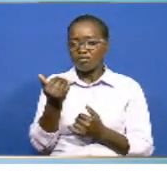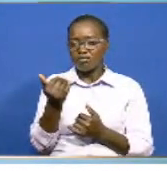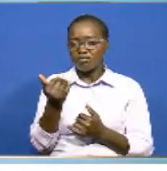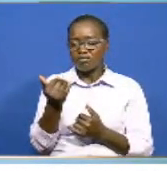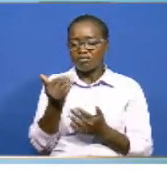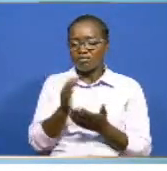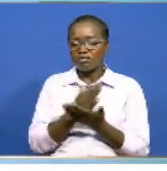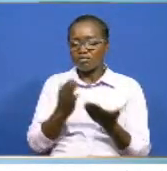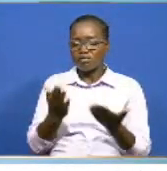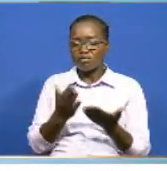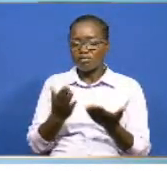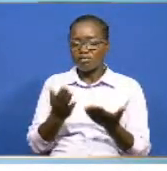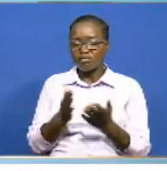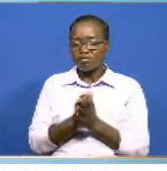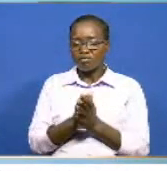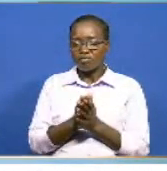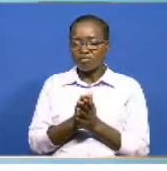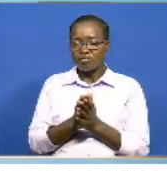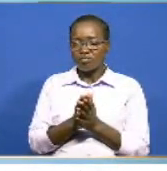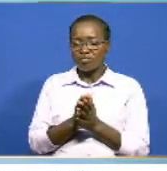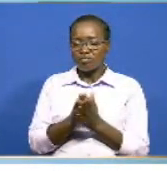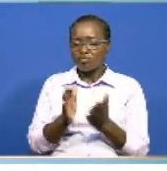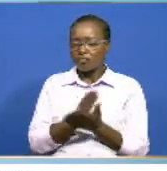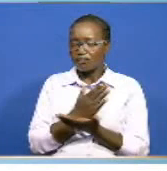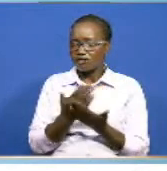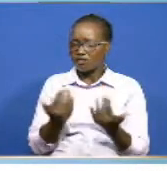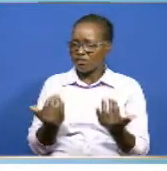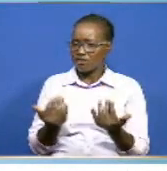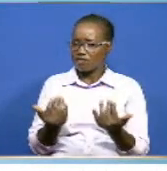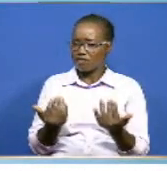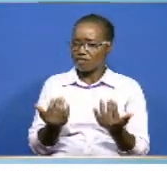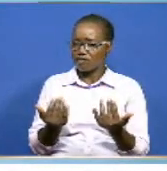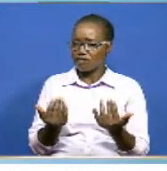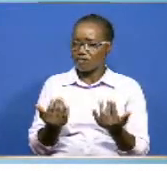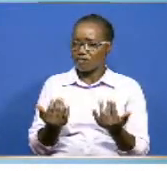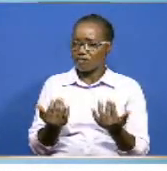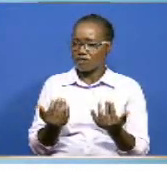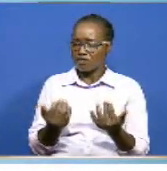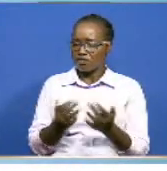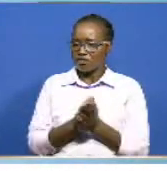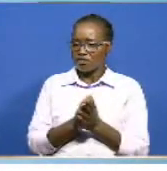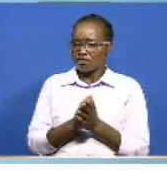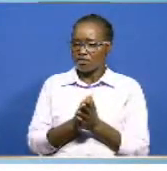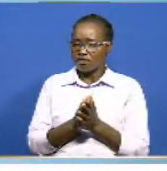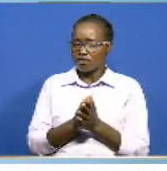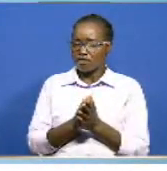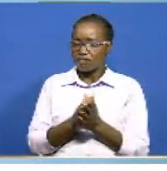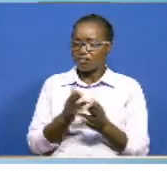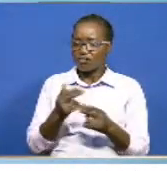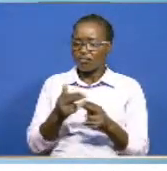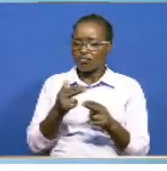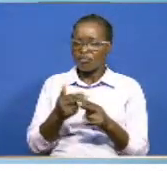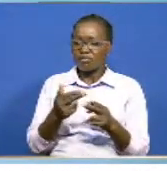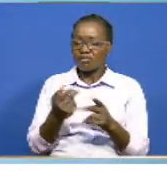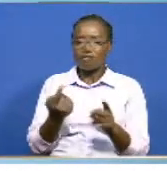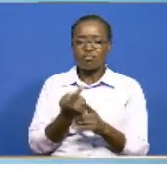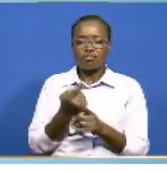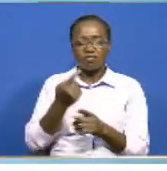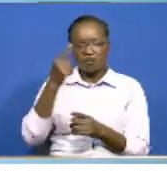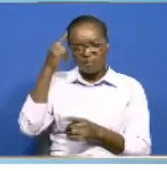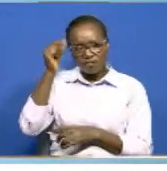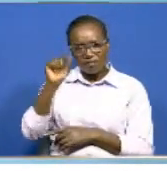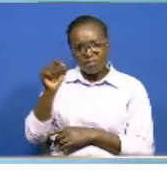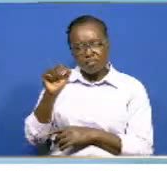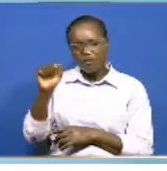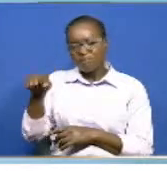hata kwa mtandao, kuna vitu kama umeona kuna game inaitwa sijui chali ile yenye labda mtu anaweka penseli inasema sijui